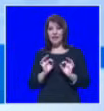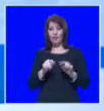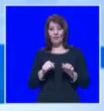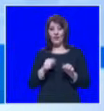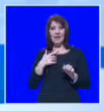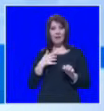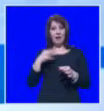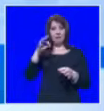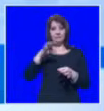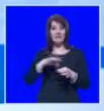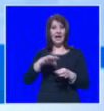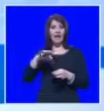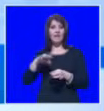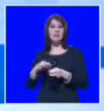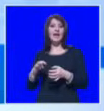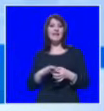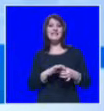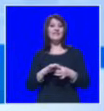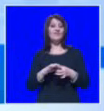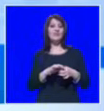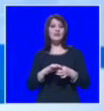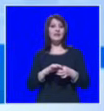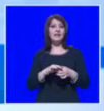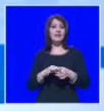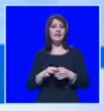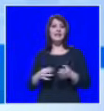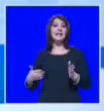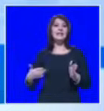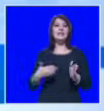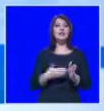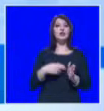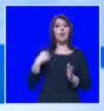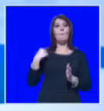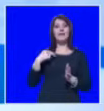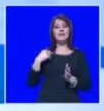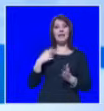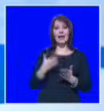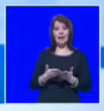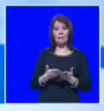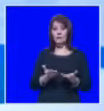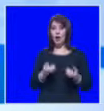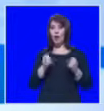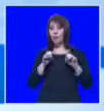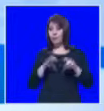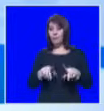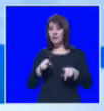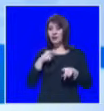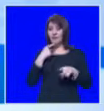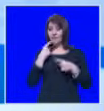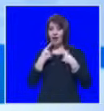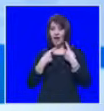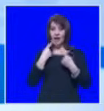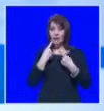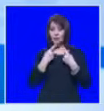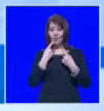има гласове свързани и обърнати към президента? Въобще допускате ли такъв разговор, в който